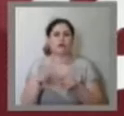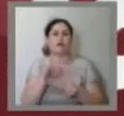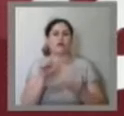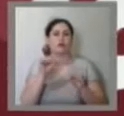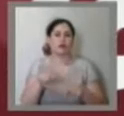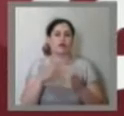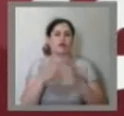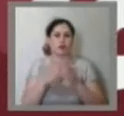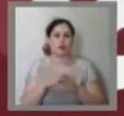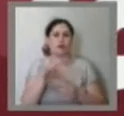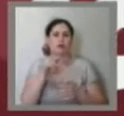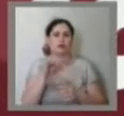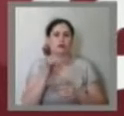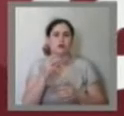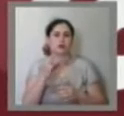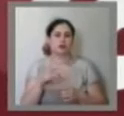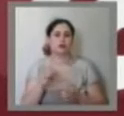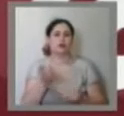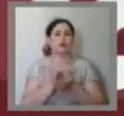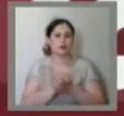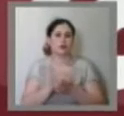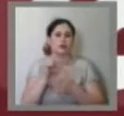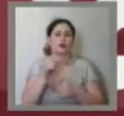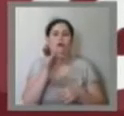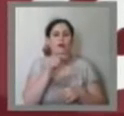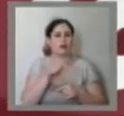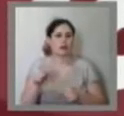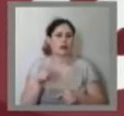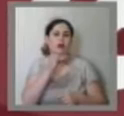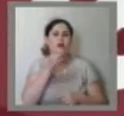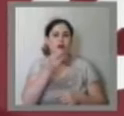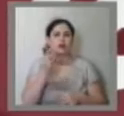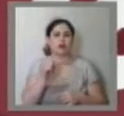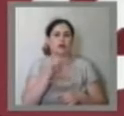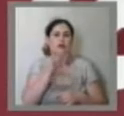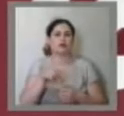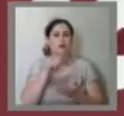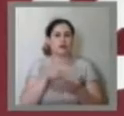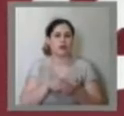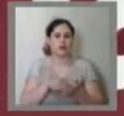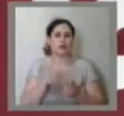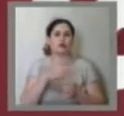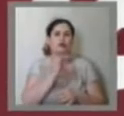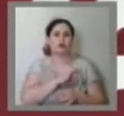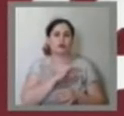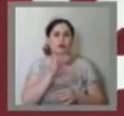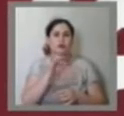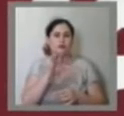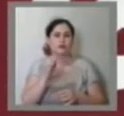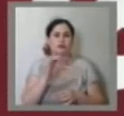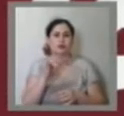зошитів їхніх тестових матеріалів і бланки відповідей. З ними вони можуть дистанційно,